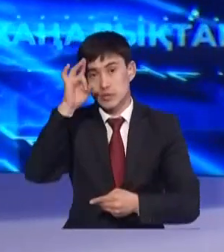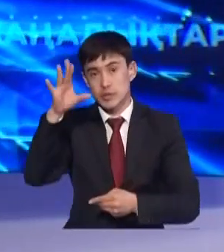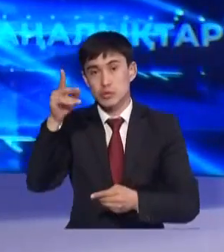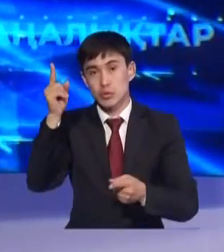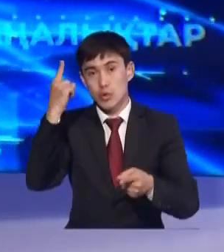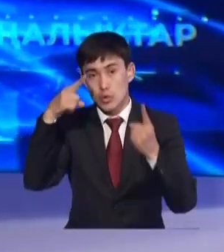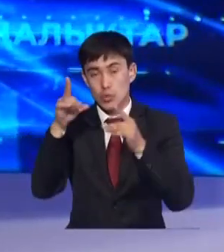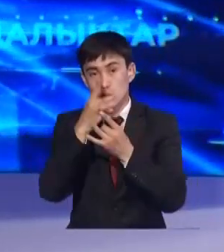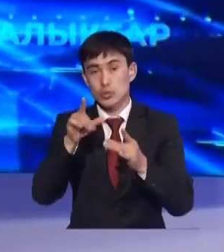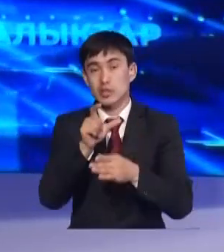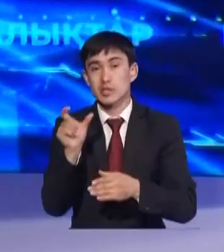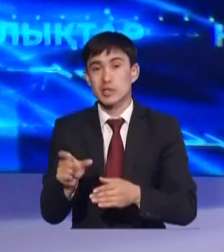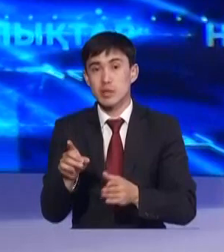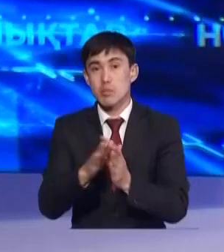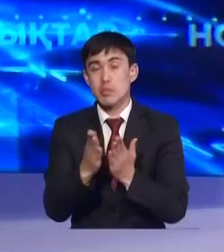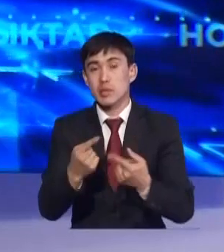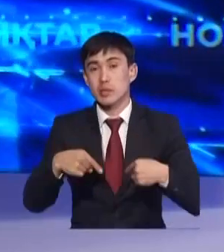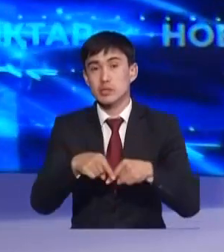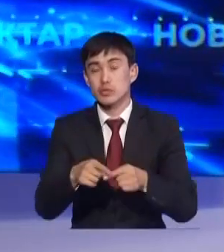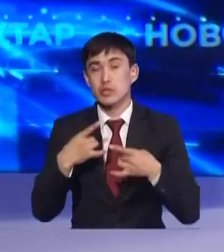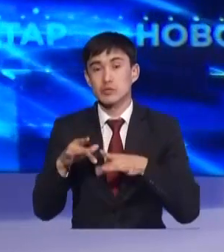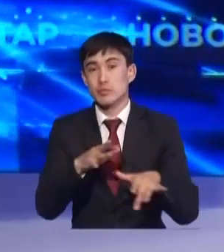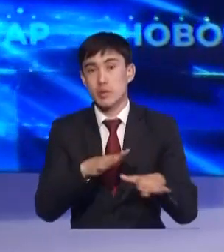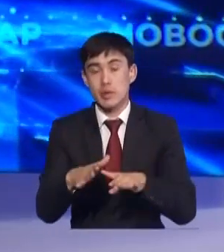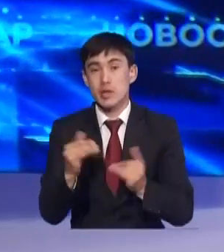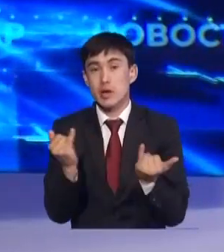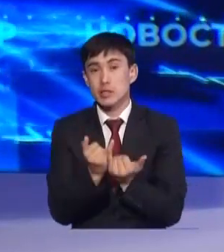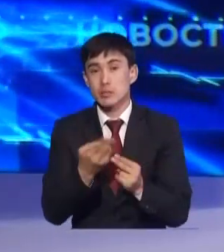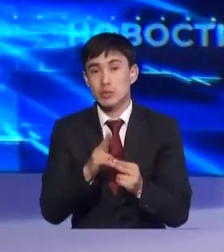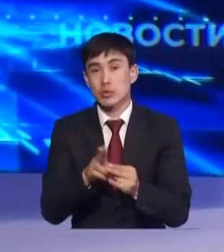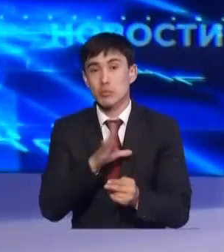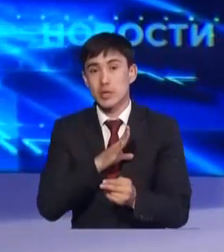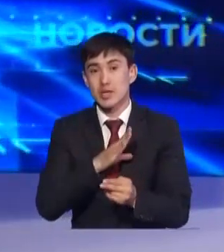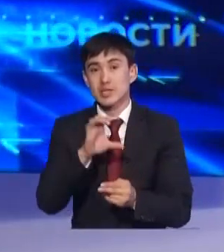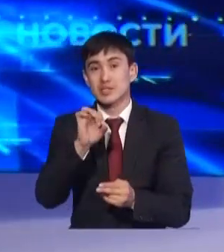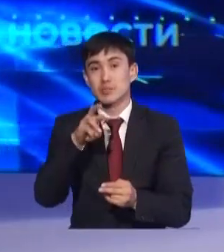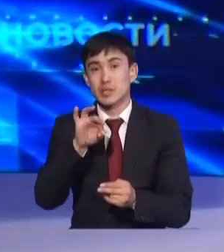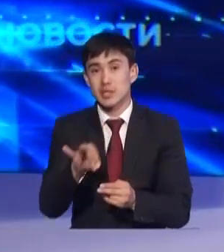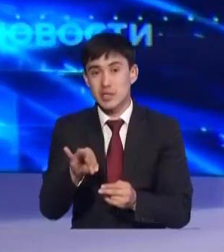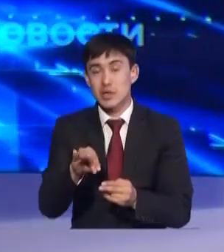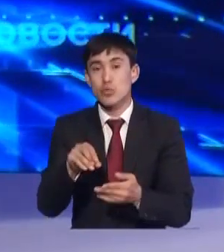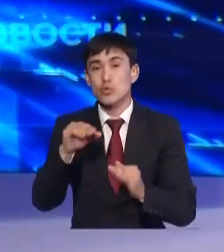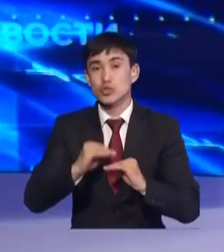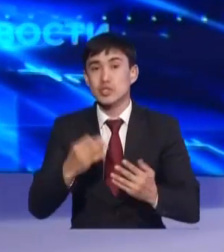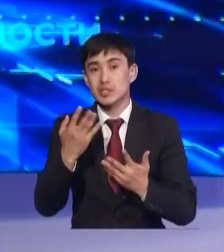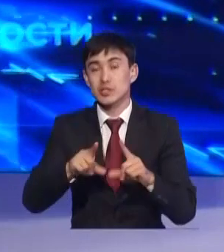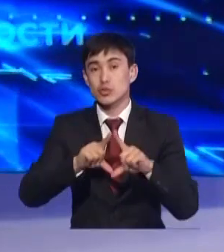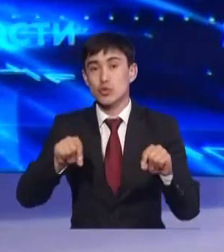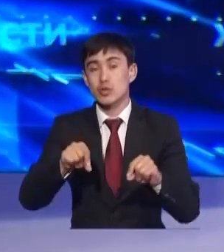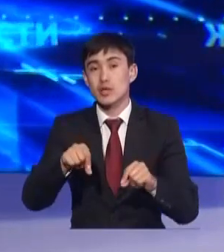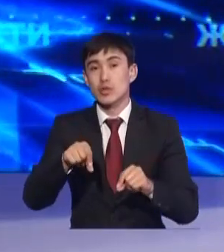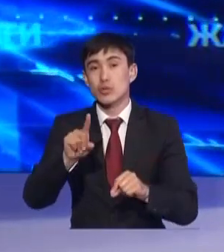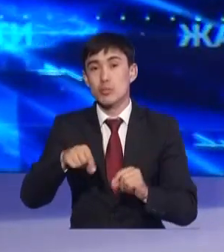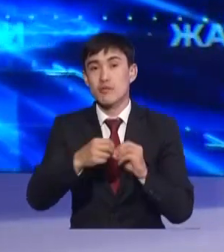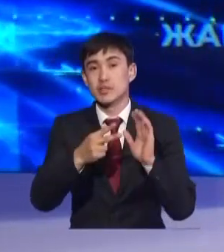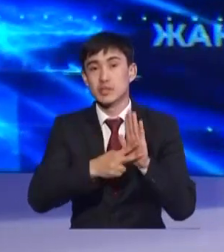культурные деятели в библиотеке было организовано торжественное мероприятие гостями которого стали представители СМИ и ученики средней школы гимназии номер